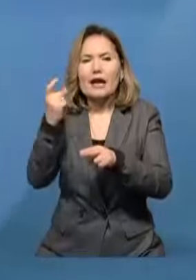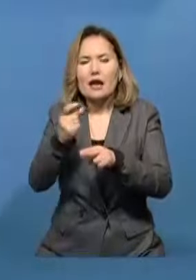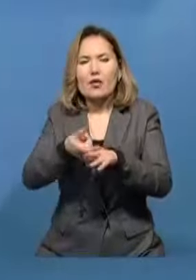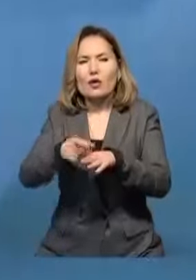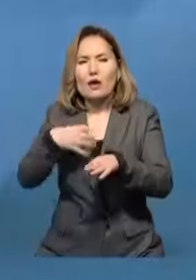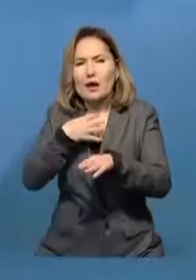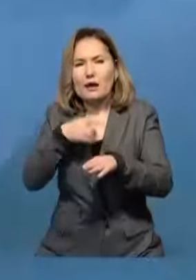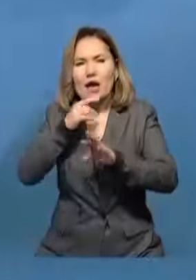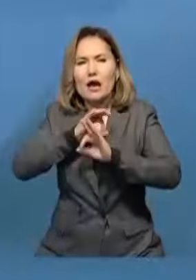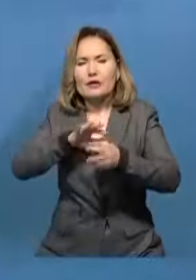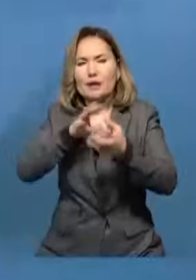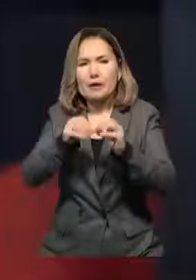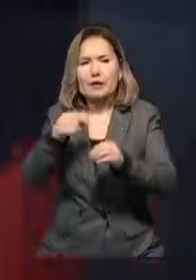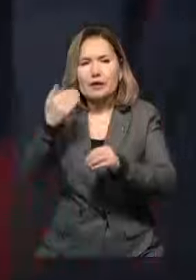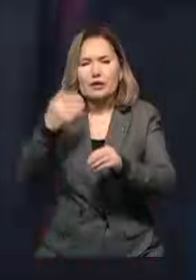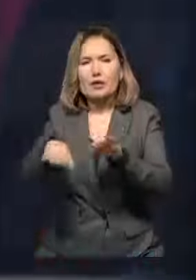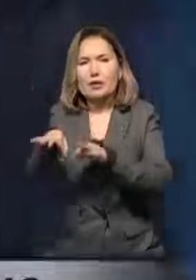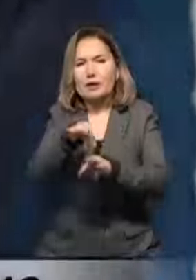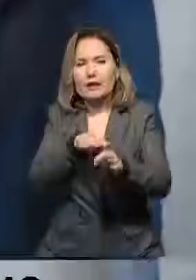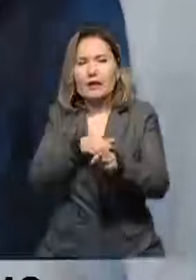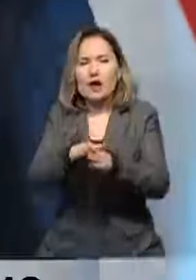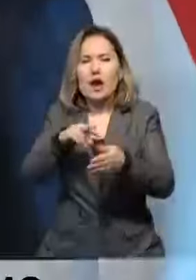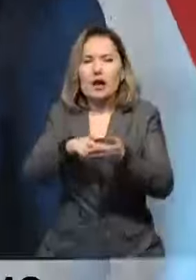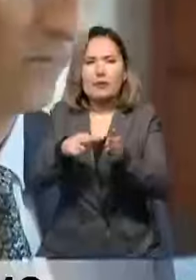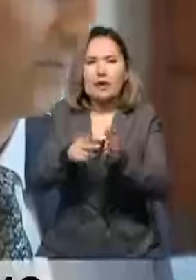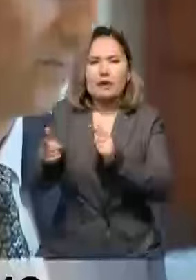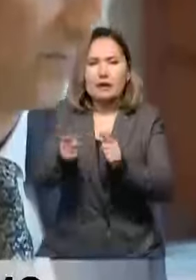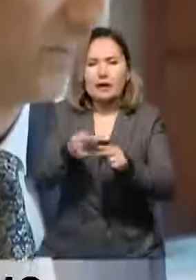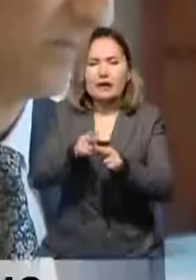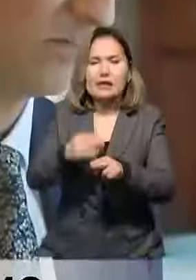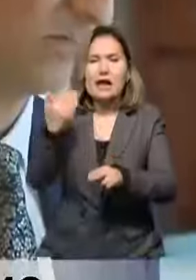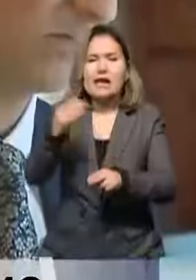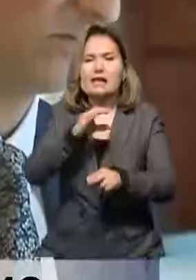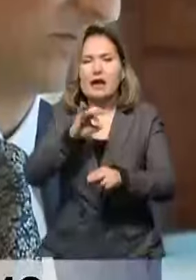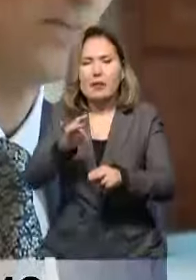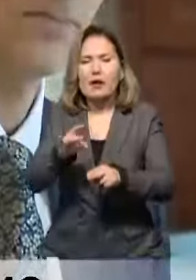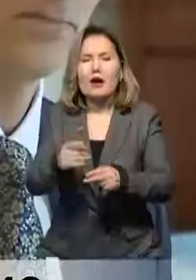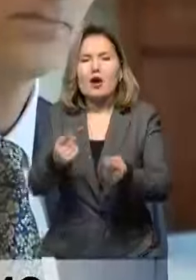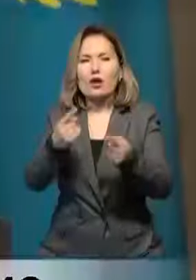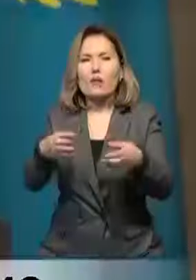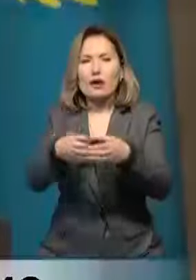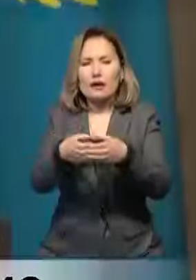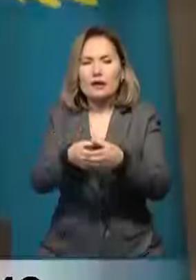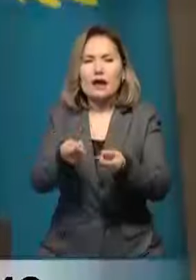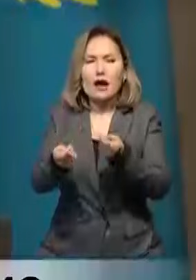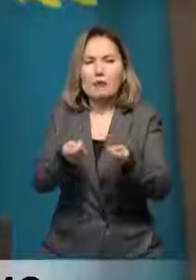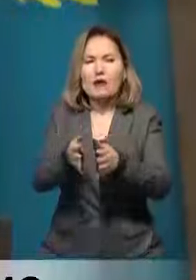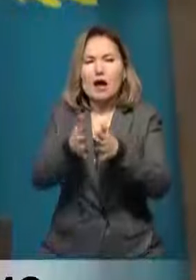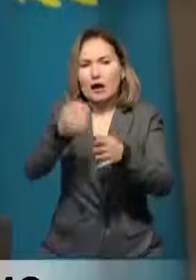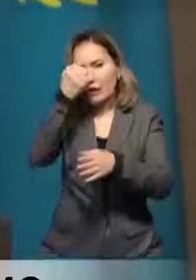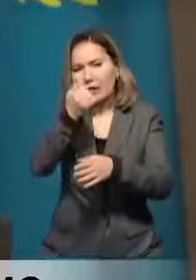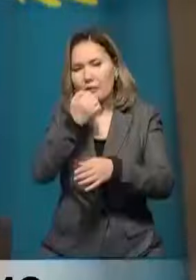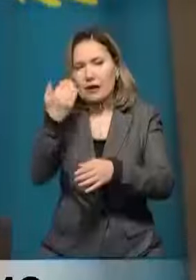үшін маңызды екенін атап өтті. Сондай-ақ президент жобаның кешенді жоспарын әзірлеген үшін сингапурлық Сурбана Жүйрон компаниясына алғыс